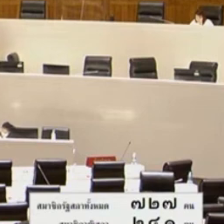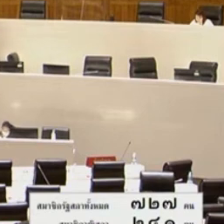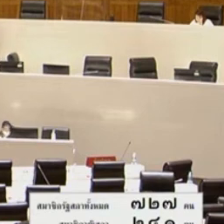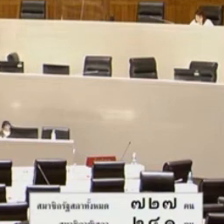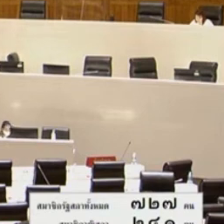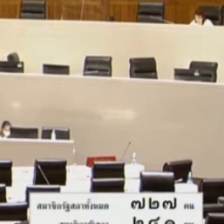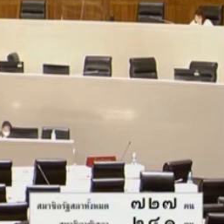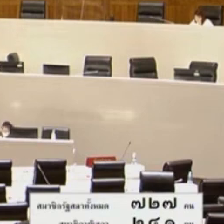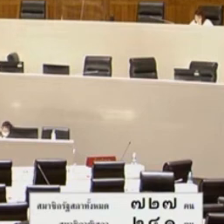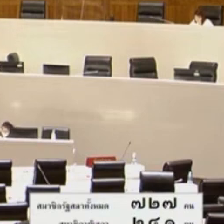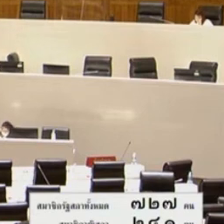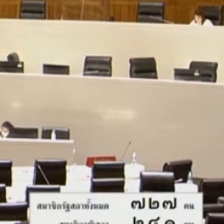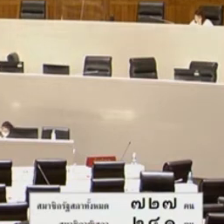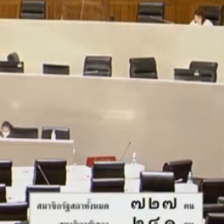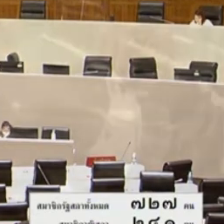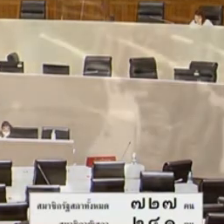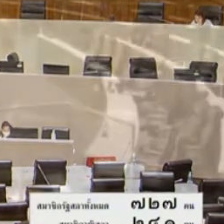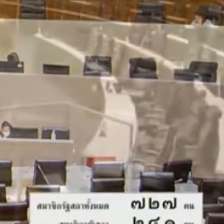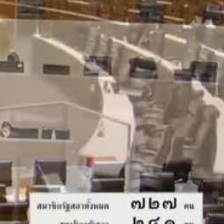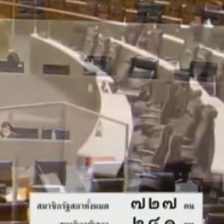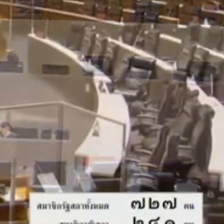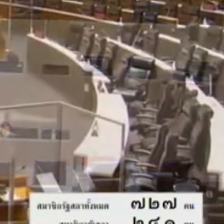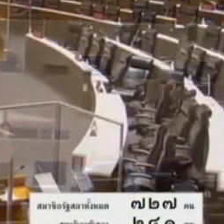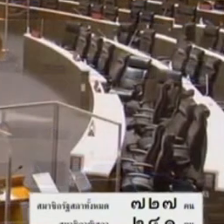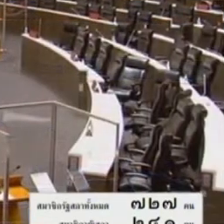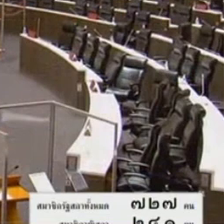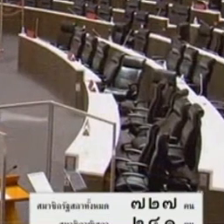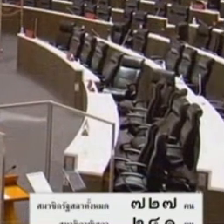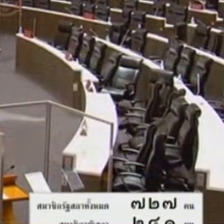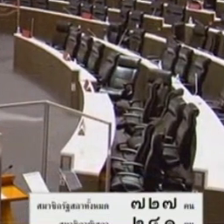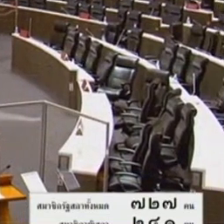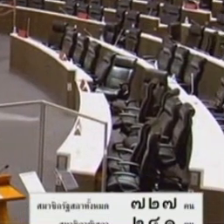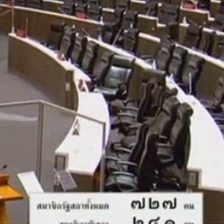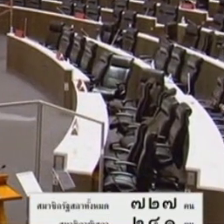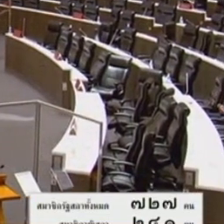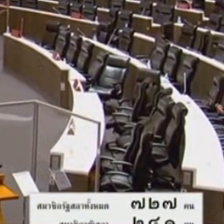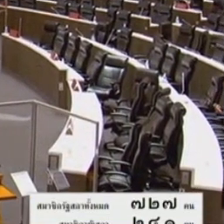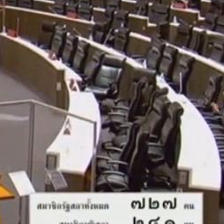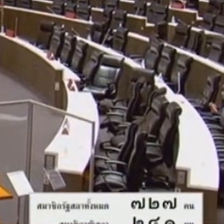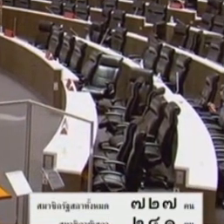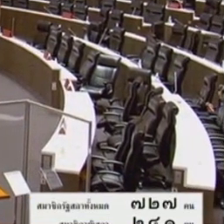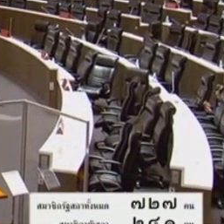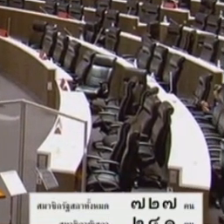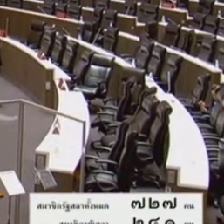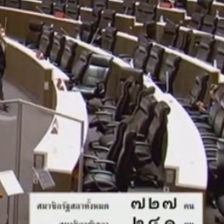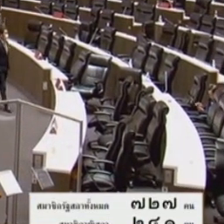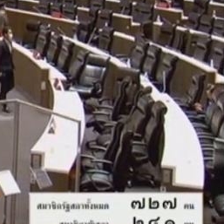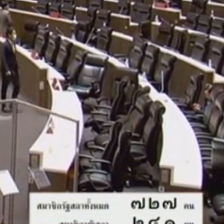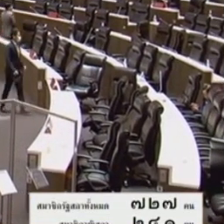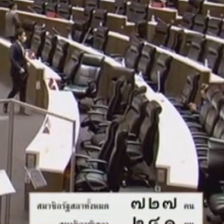แล้วก็ทางเว็บไซต์ www.tpchannel.org แล้วก็ทางแอปพลิเคชัน TP Channel นะคะก็